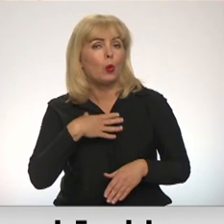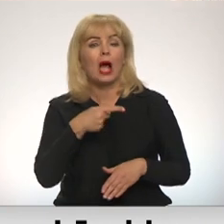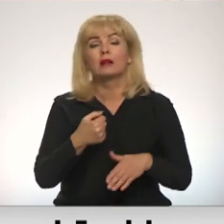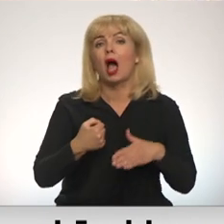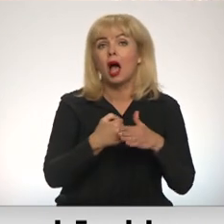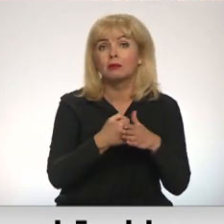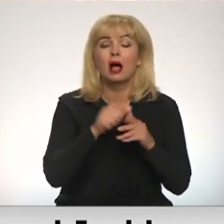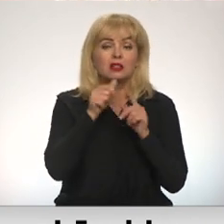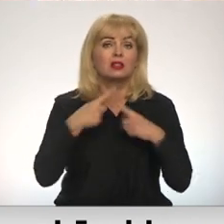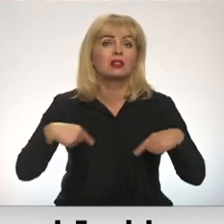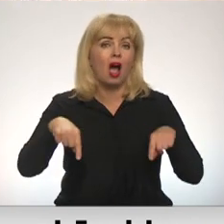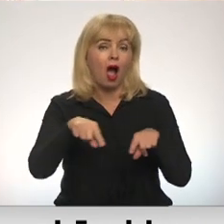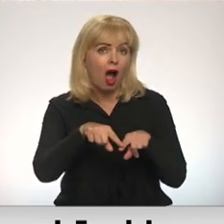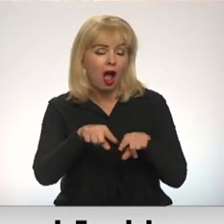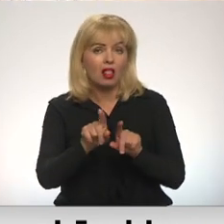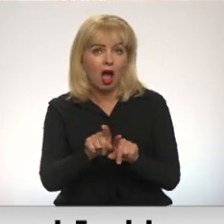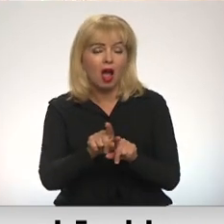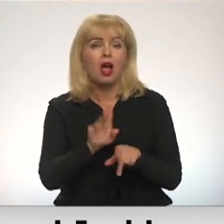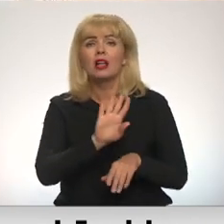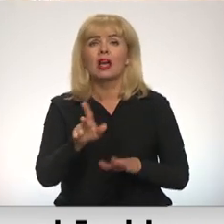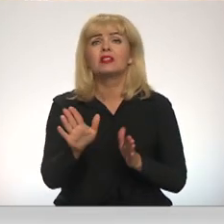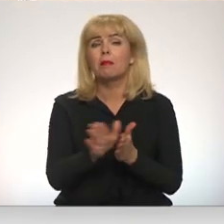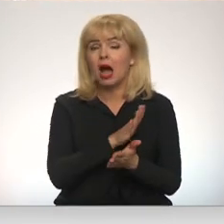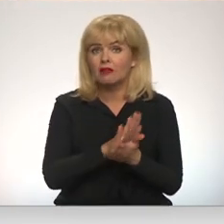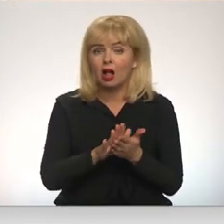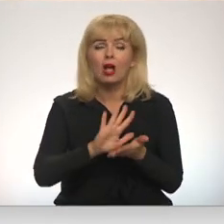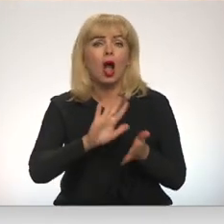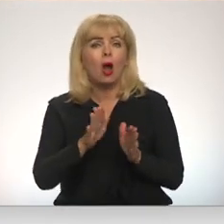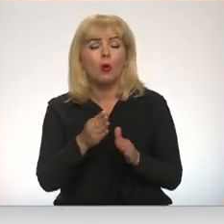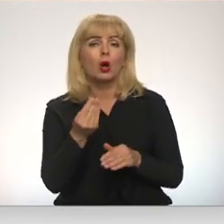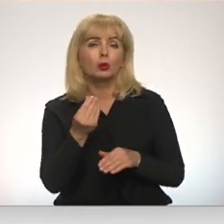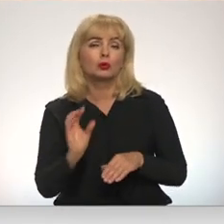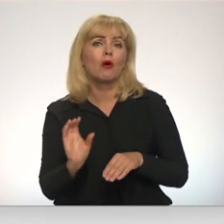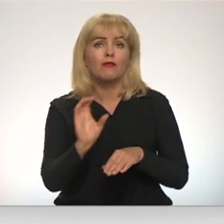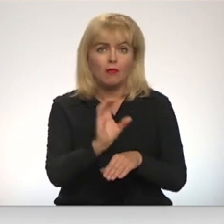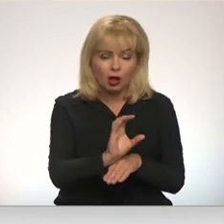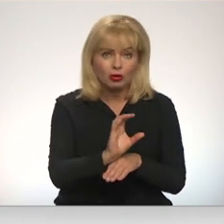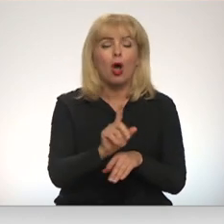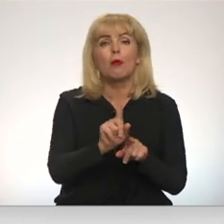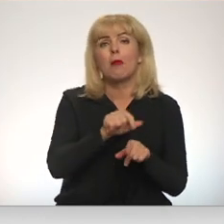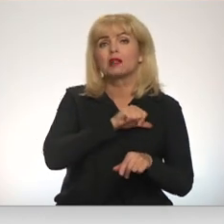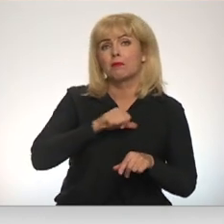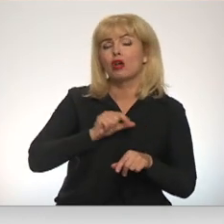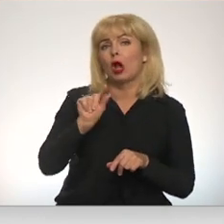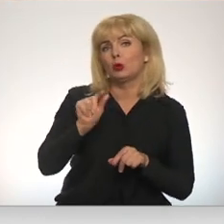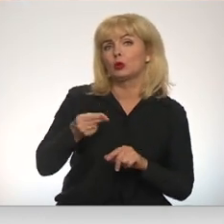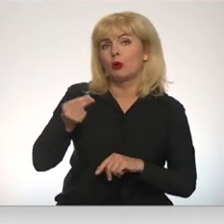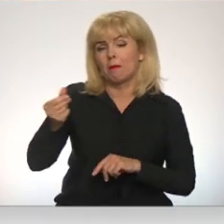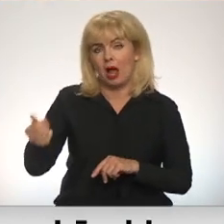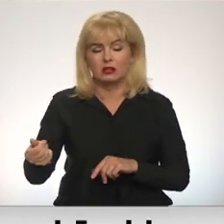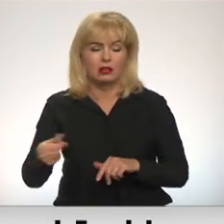Jā. Nu, kaut kā, teiksim, tā neteiksim, ka pa velti, bet tomēr kaut kādu finansēlu mēs tomēr maksājam. Un tādā